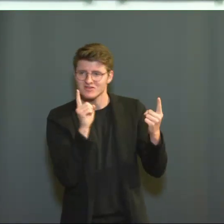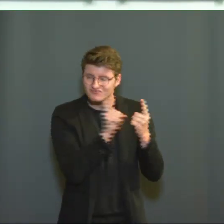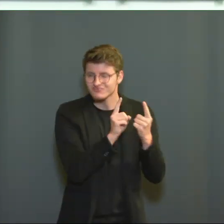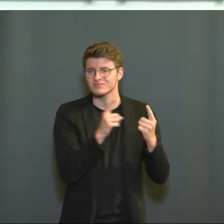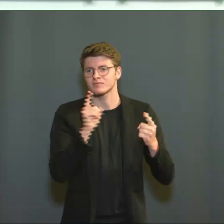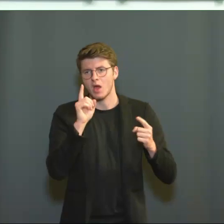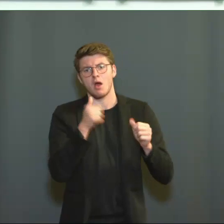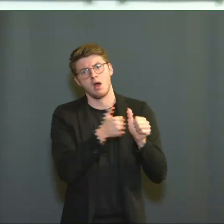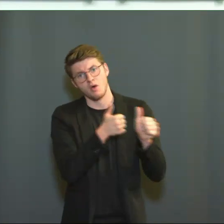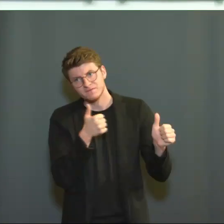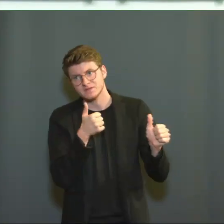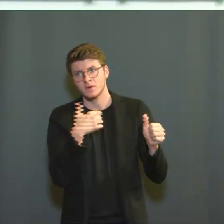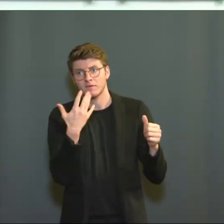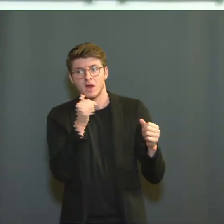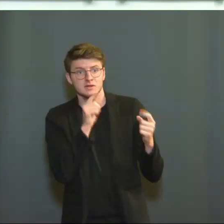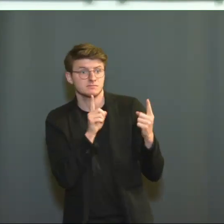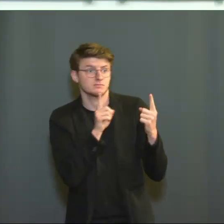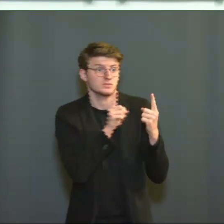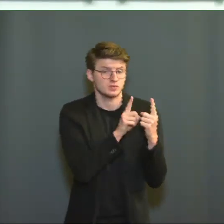een masker bij uw bezoek.